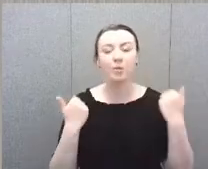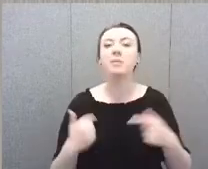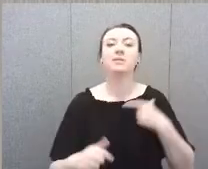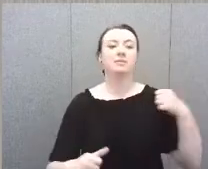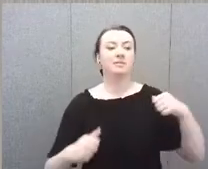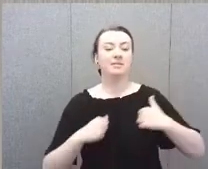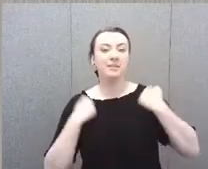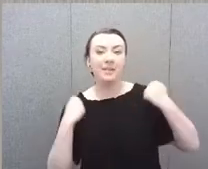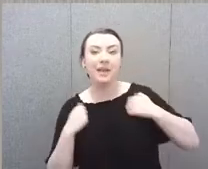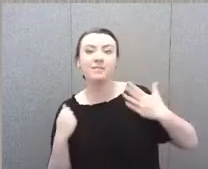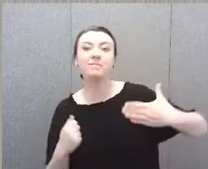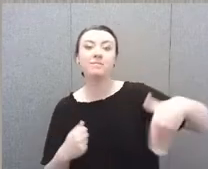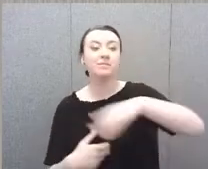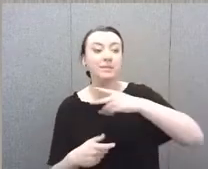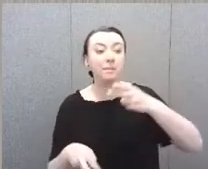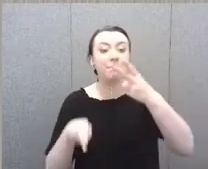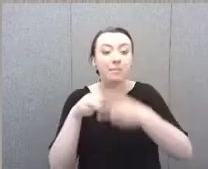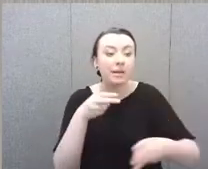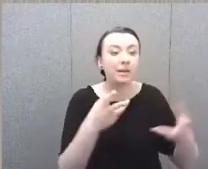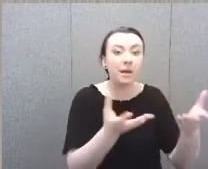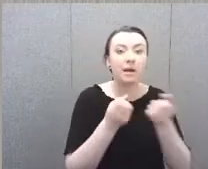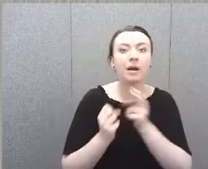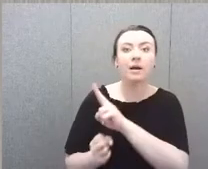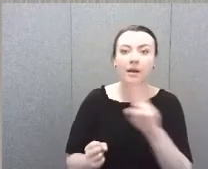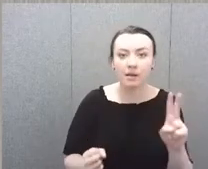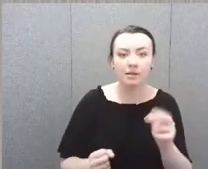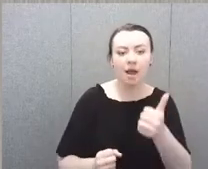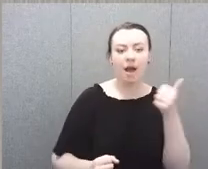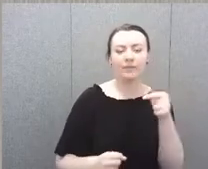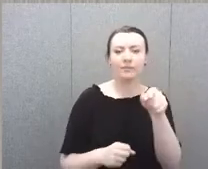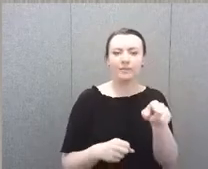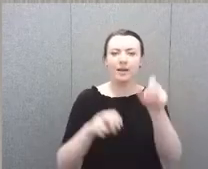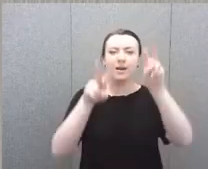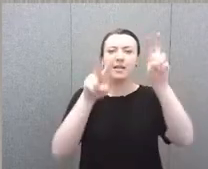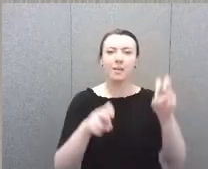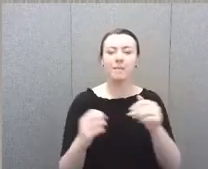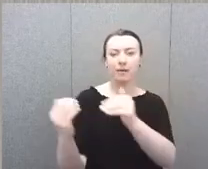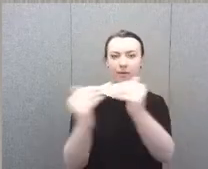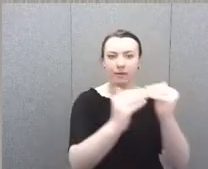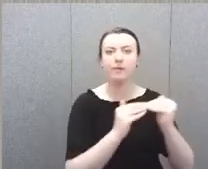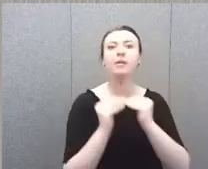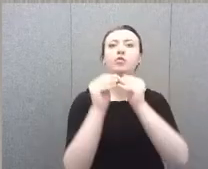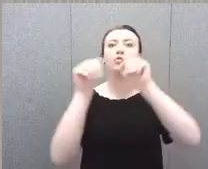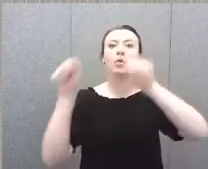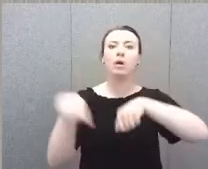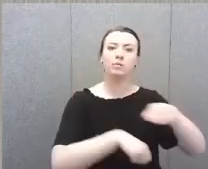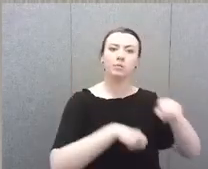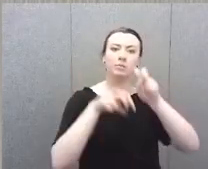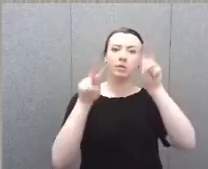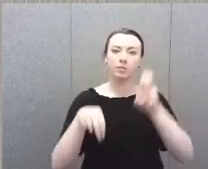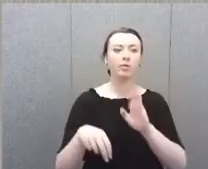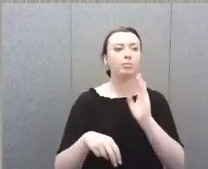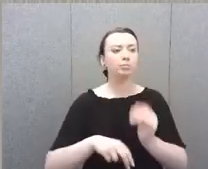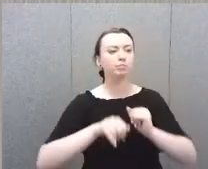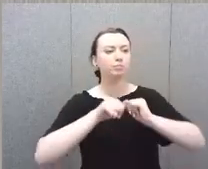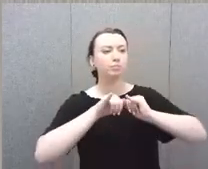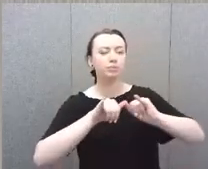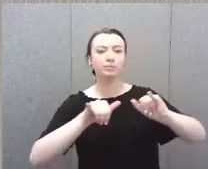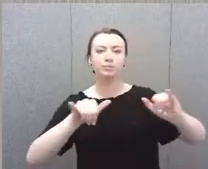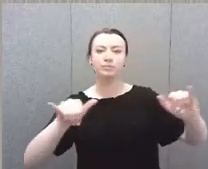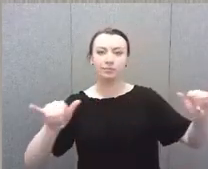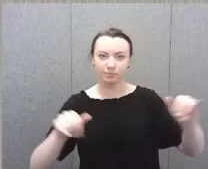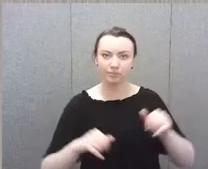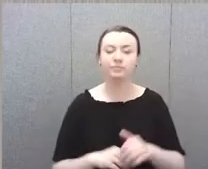одного и лишь одного министерства. Мы вовлекаем всех людей, ответственных за решение, для того, чтобы гендерное